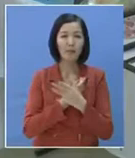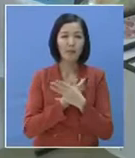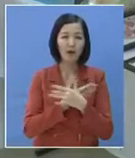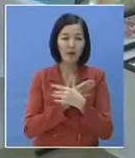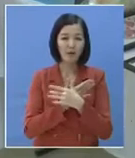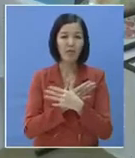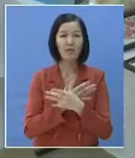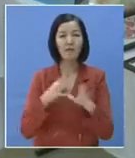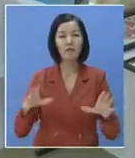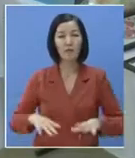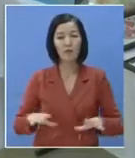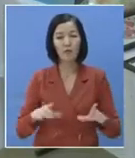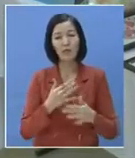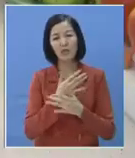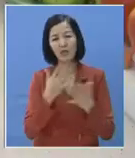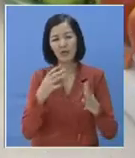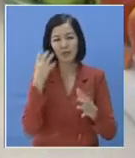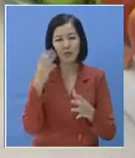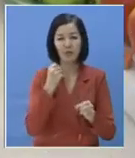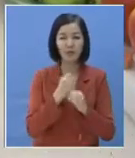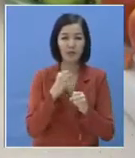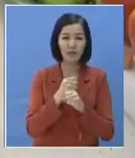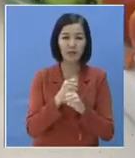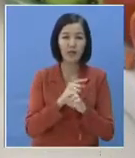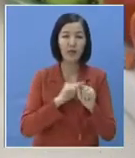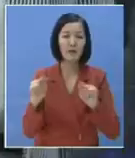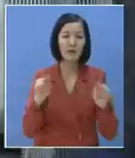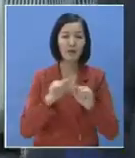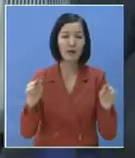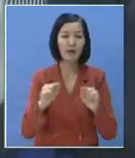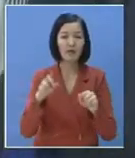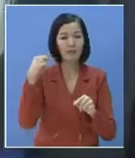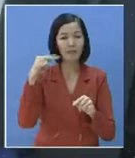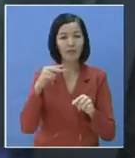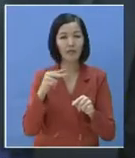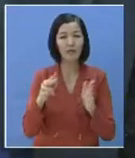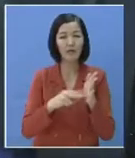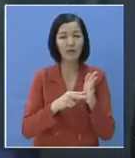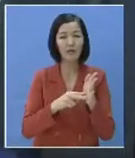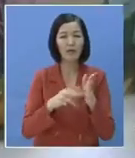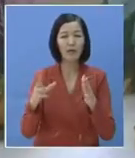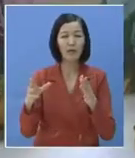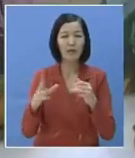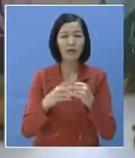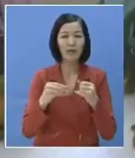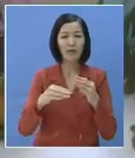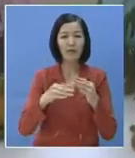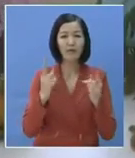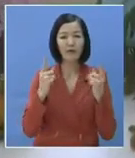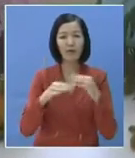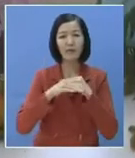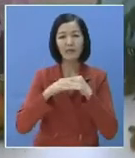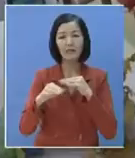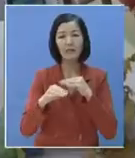лошадь и другие фигурки. Цель мероприятия – пропаганда статьи президента «Семь граней Великой степи» и возвращение былой славы